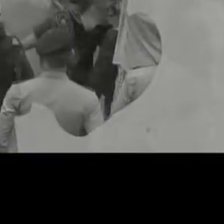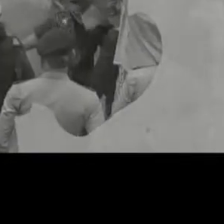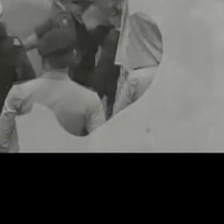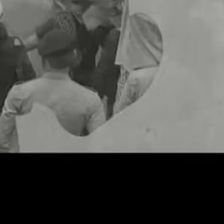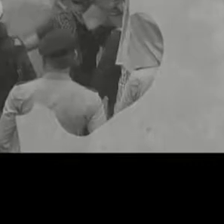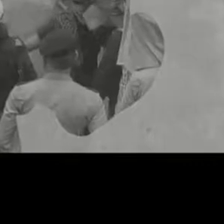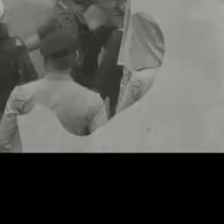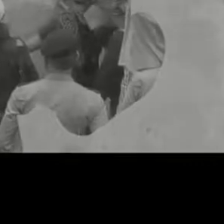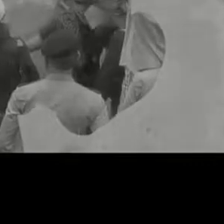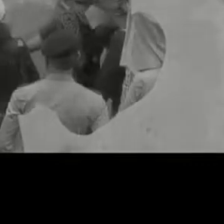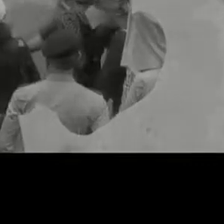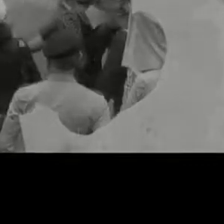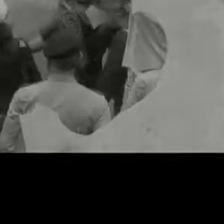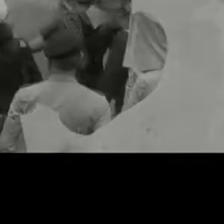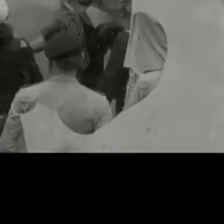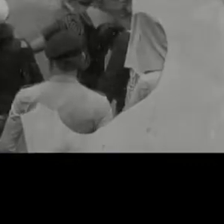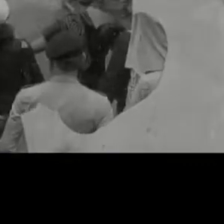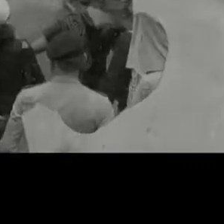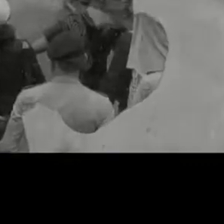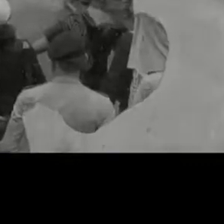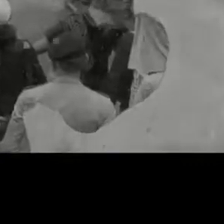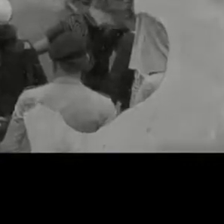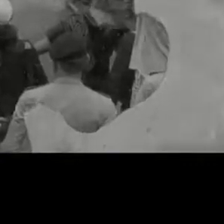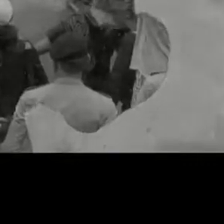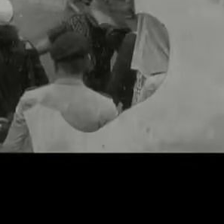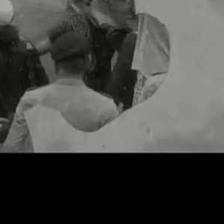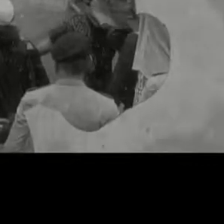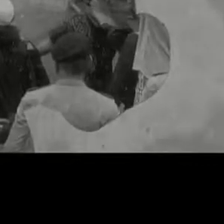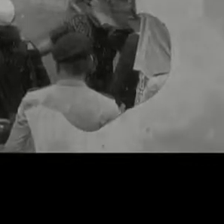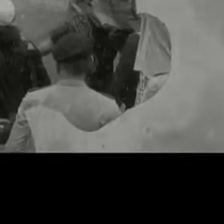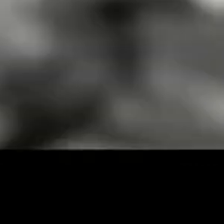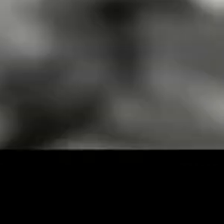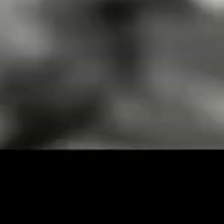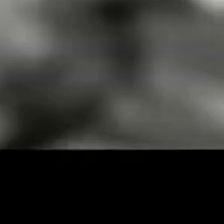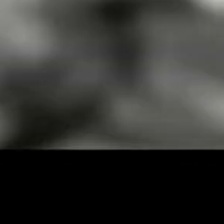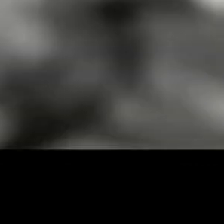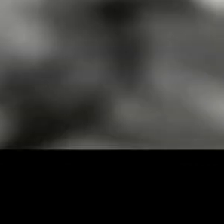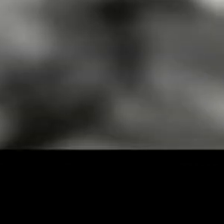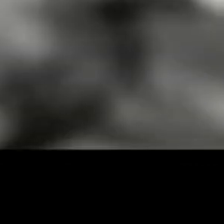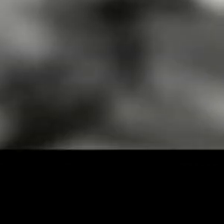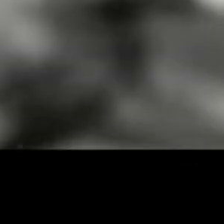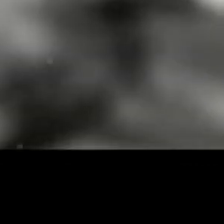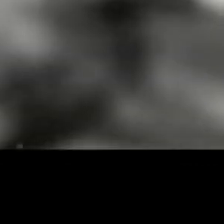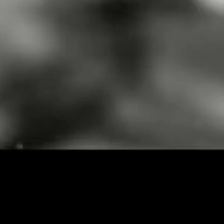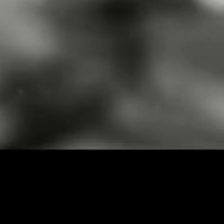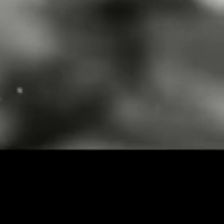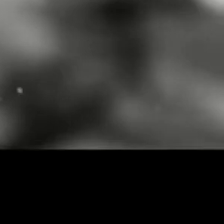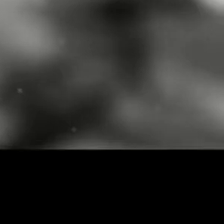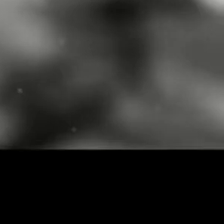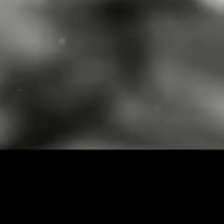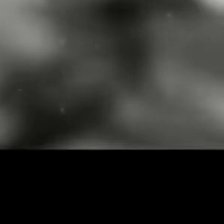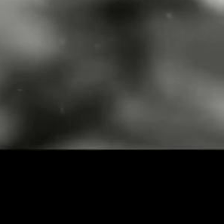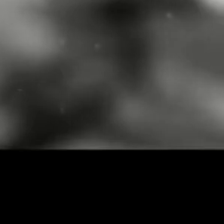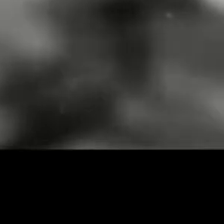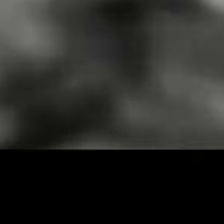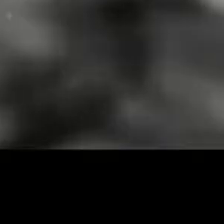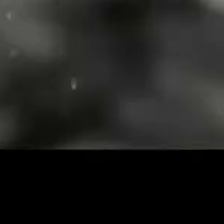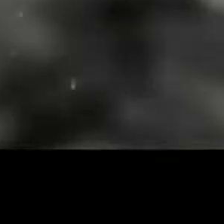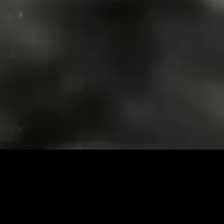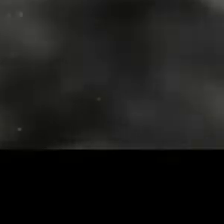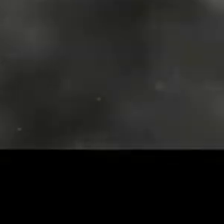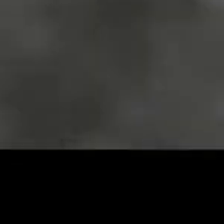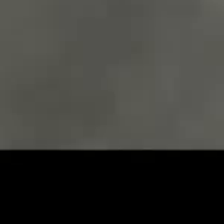Asal kalian tidak membawa ego. Bergerombol di sana-sini. Berhah-hihi mengabaikan yang diatur.